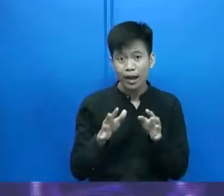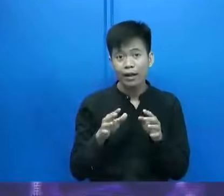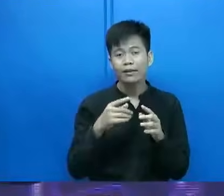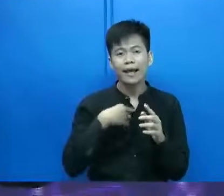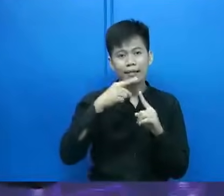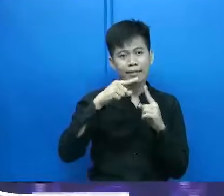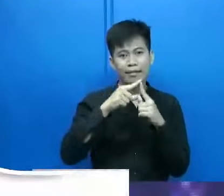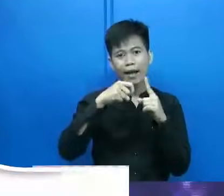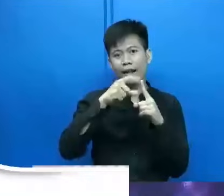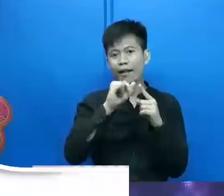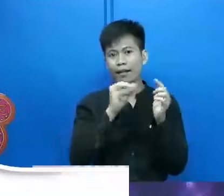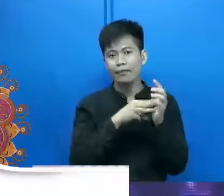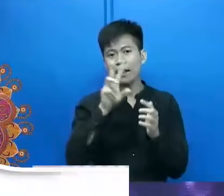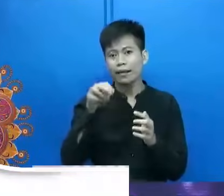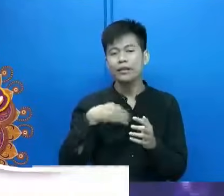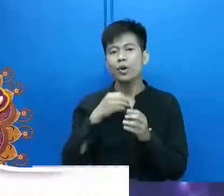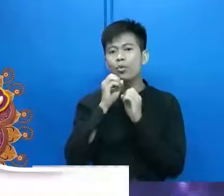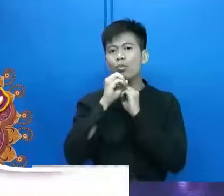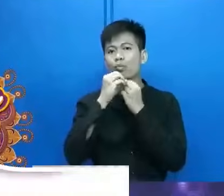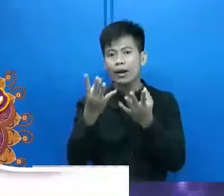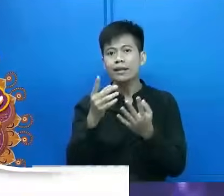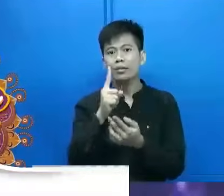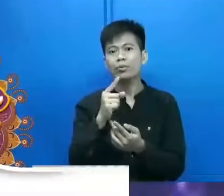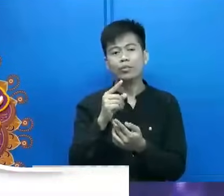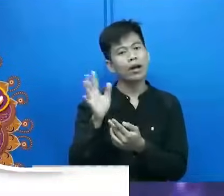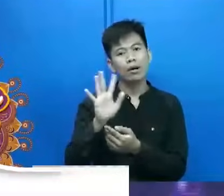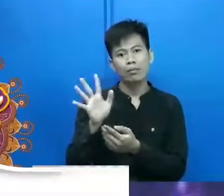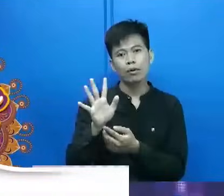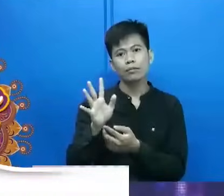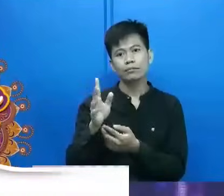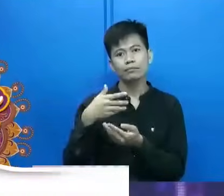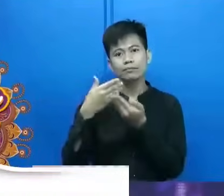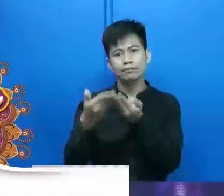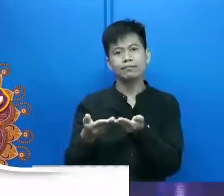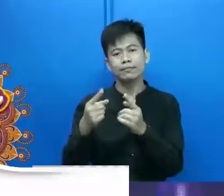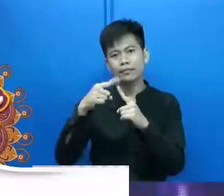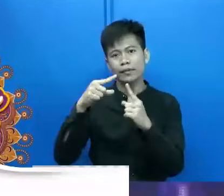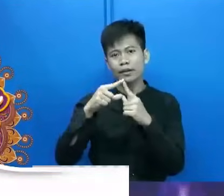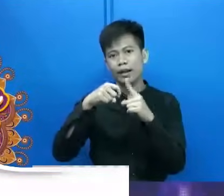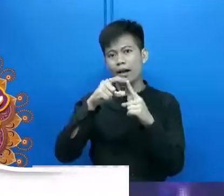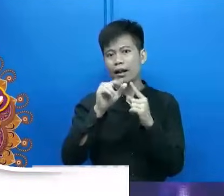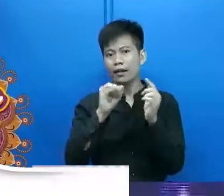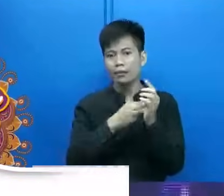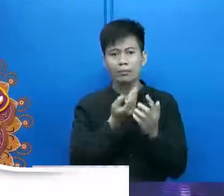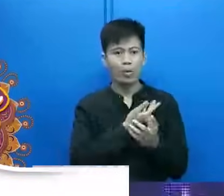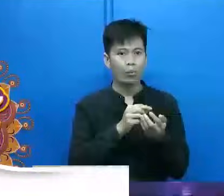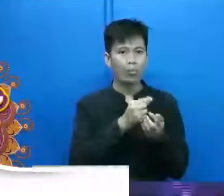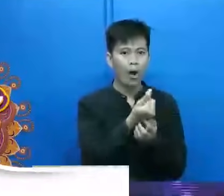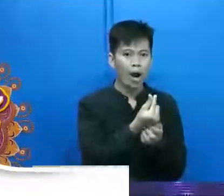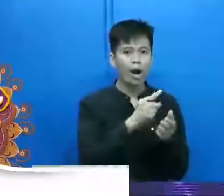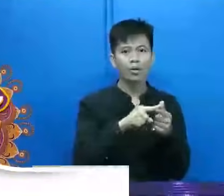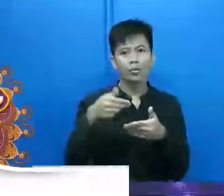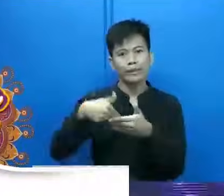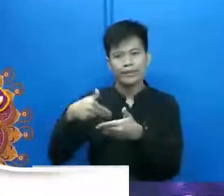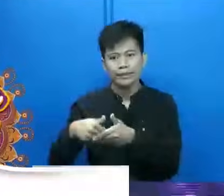saya umumkan satu, tidak boleh ada satu orang pun yang memberikan apapun kepada saya dalam tahlil. Baik sifatnya amplop, amplop ada